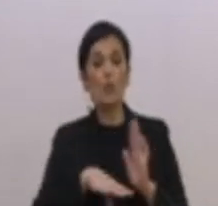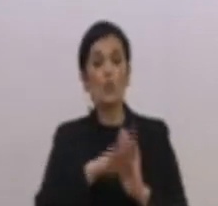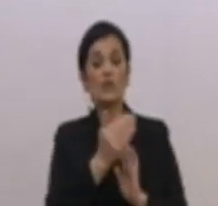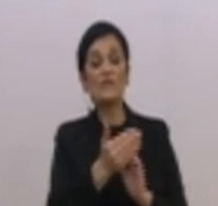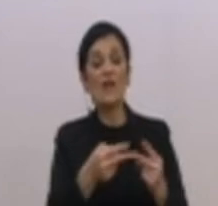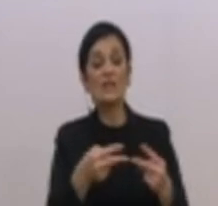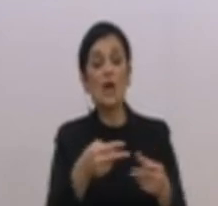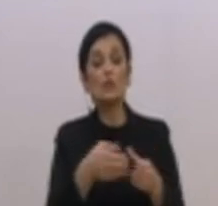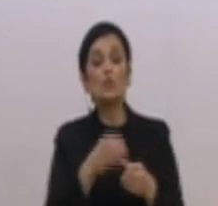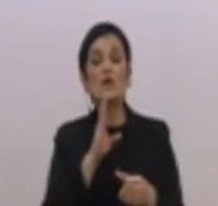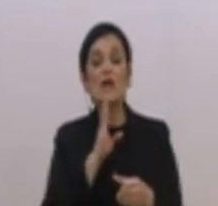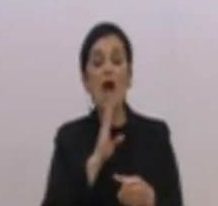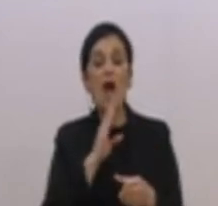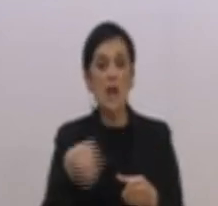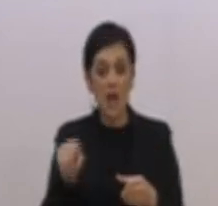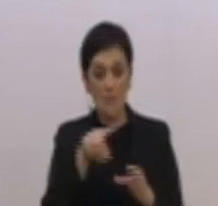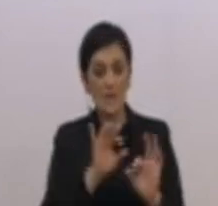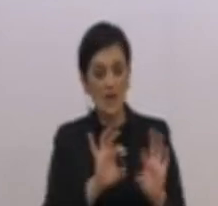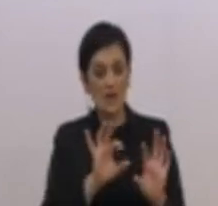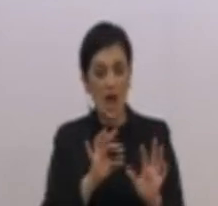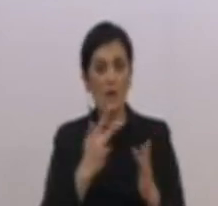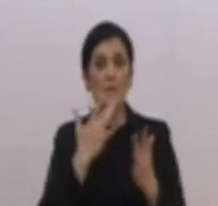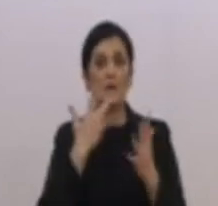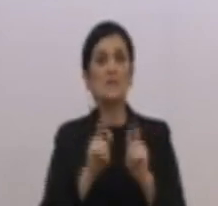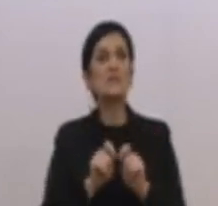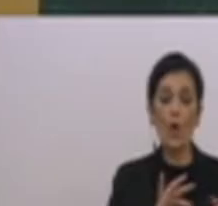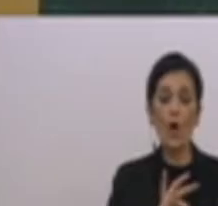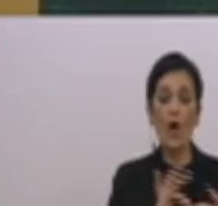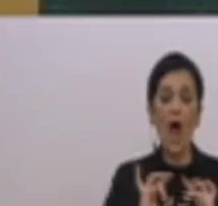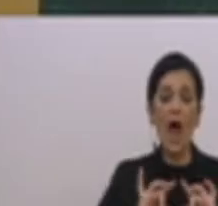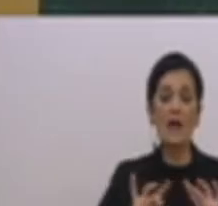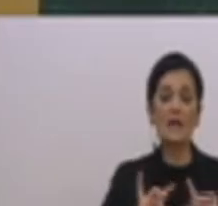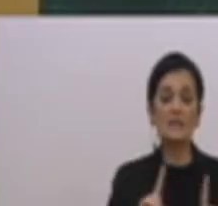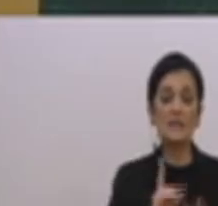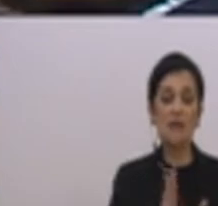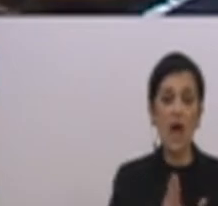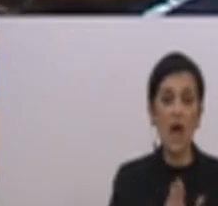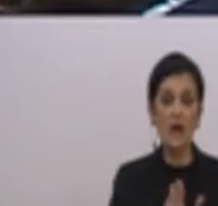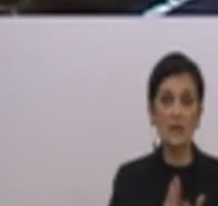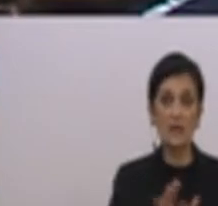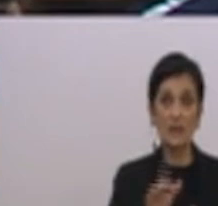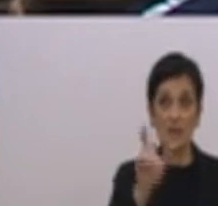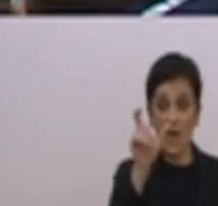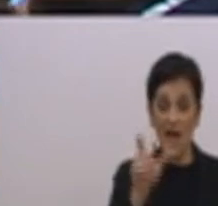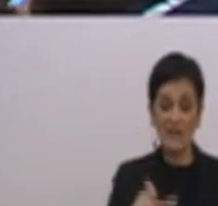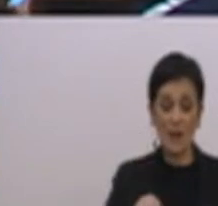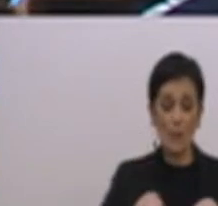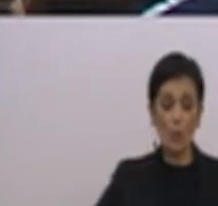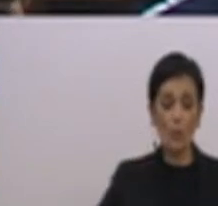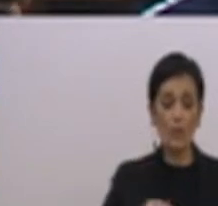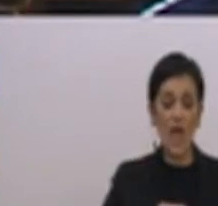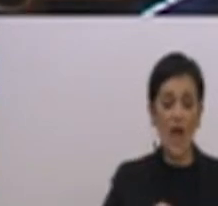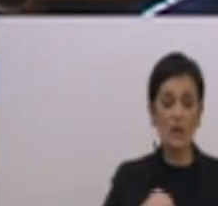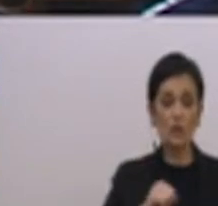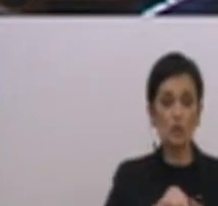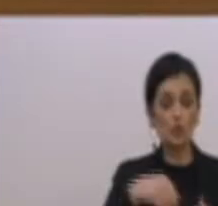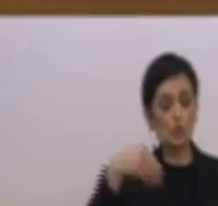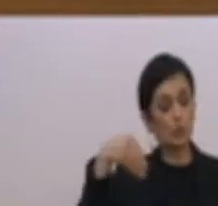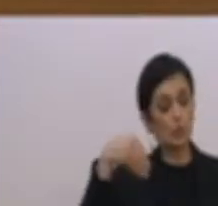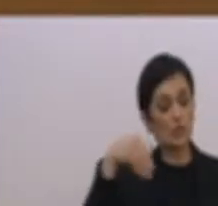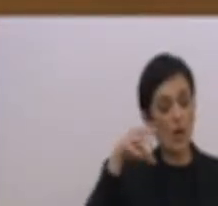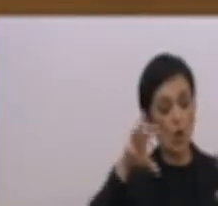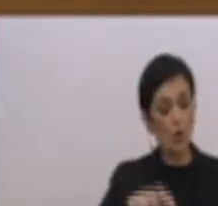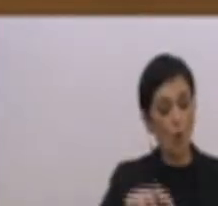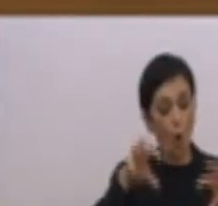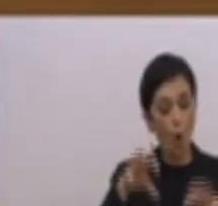თანაგუნდელმა ქალებმა განგიმარტოთ. საჯაროდ ყველასთვის გასაგონად. ადამიანის უფლებები, ეს არ არის ფურცლები და კონცეფციები.